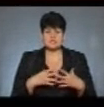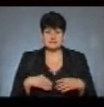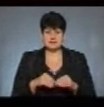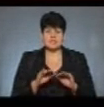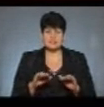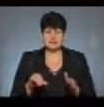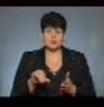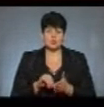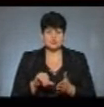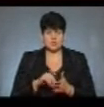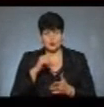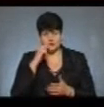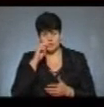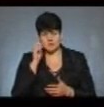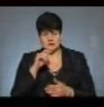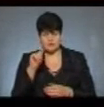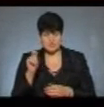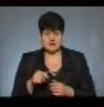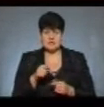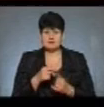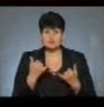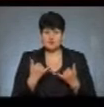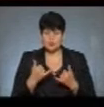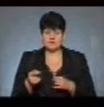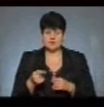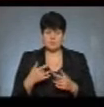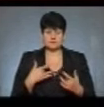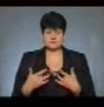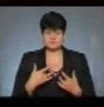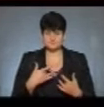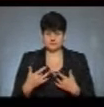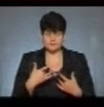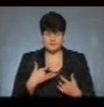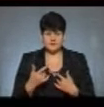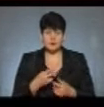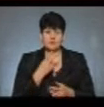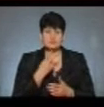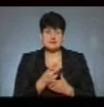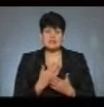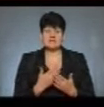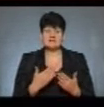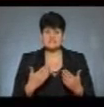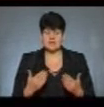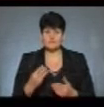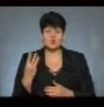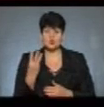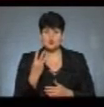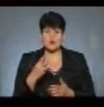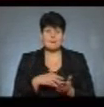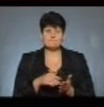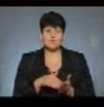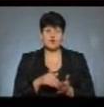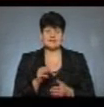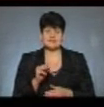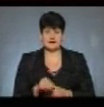учасників російсько-української війни. Їм сьогодні у Тернопільському драмтеатрі показали виставу «Троє поросят». Бачила її й